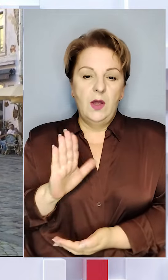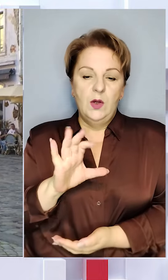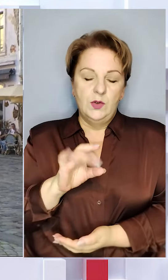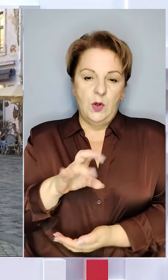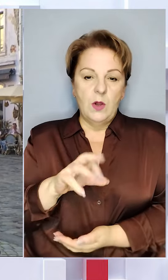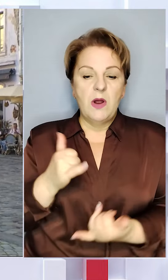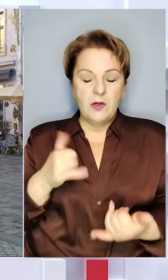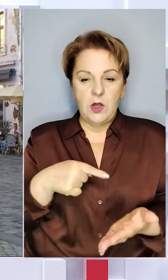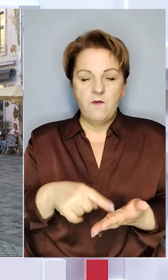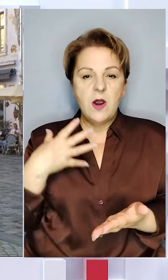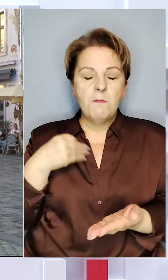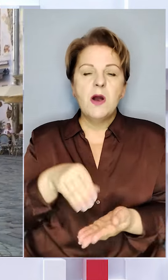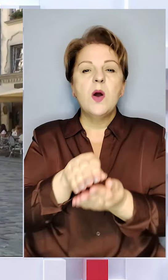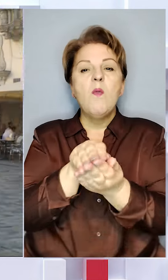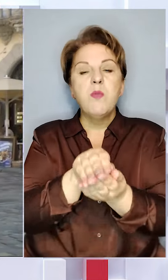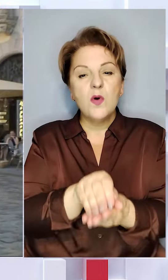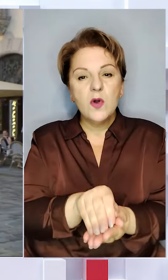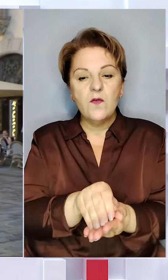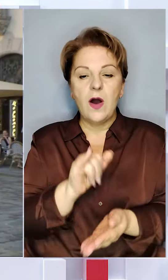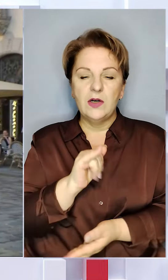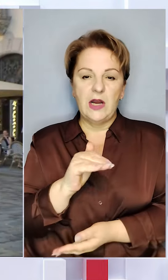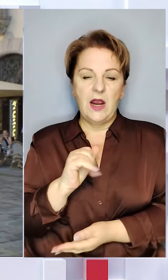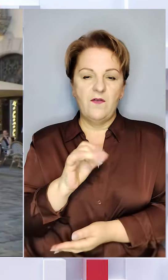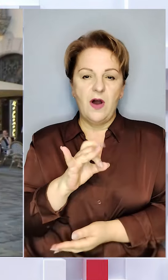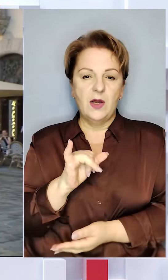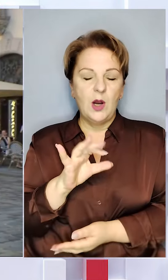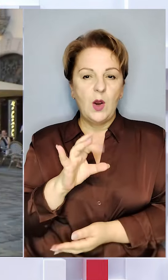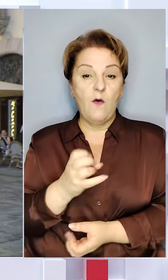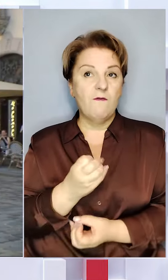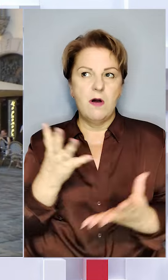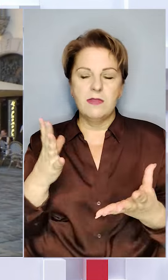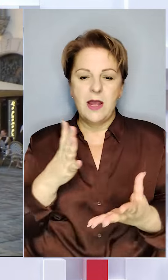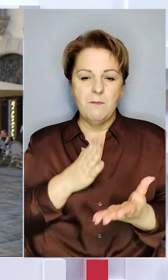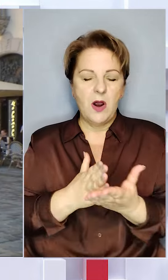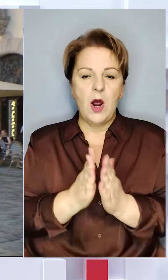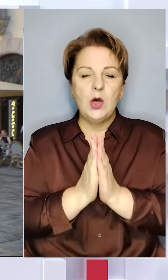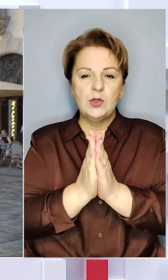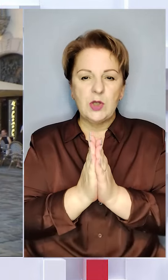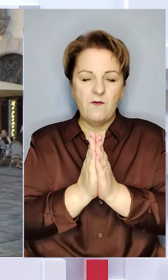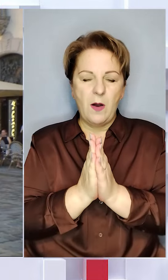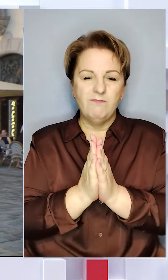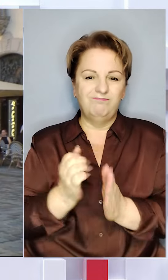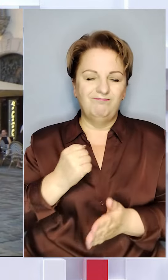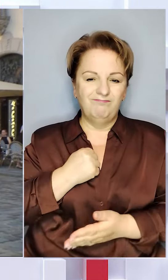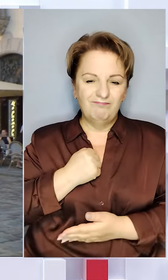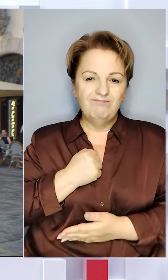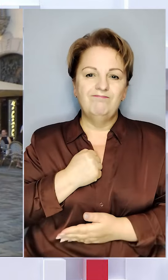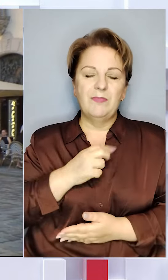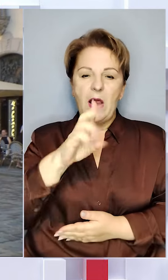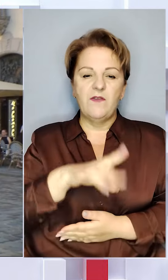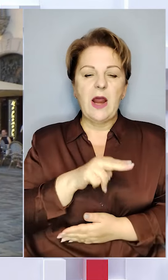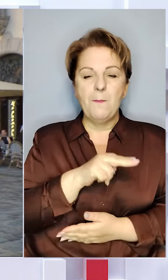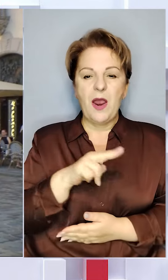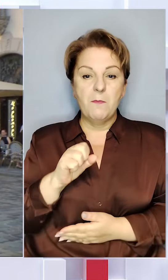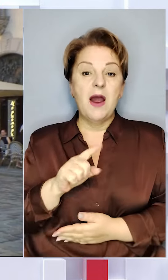Вітаю, Соломія. Так, сьогодні у Львові поховали Ірину Фаріон. В день була служба в гарнізонному храмі Петра і